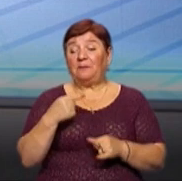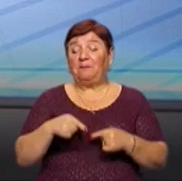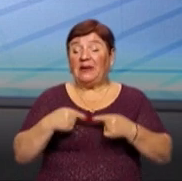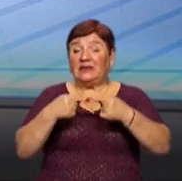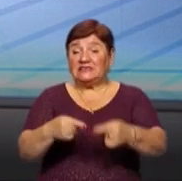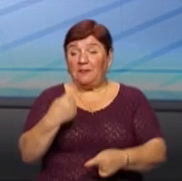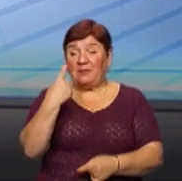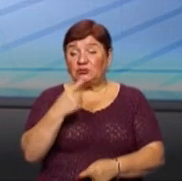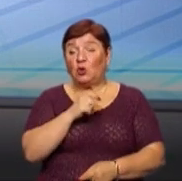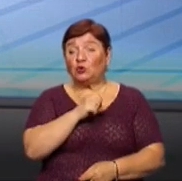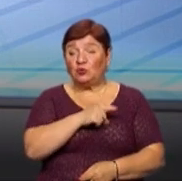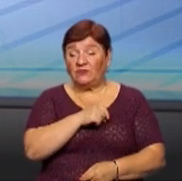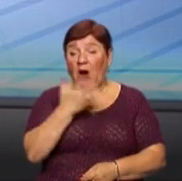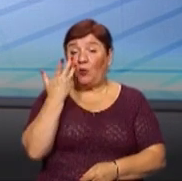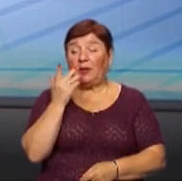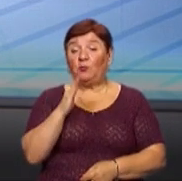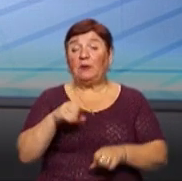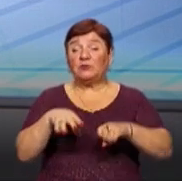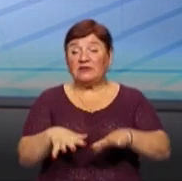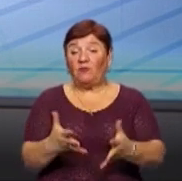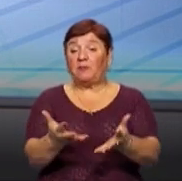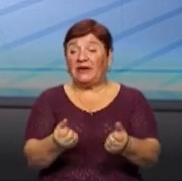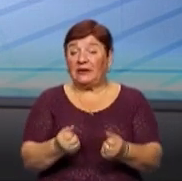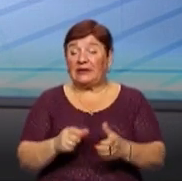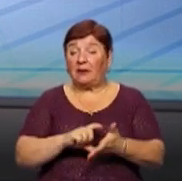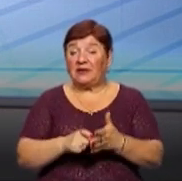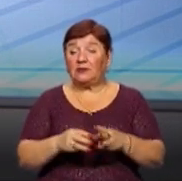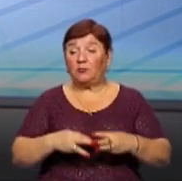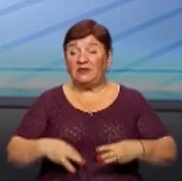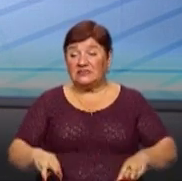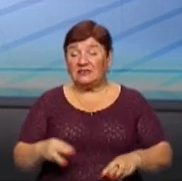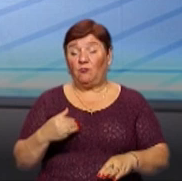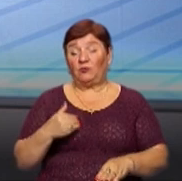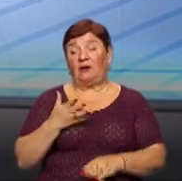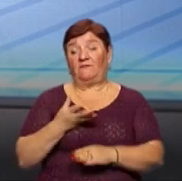коли вона буде прийнята постанова Кабінету міністрів, відповідно будемо здійснювати виплати.